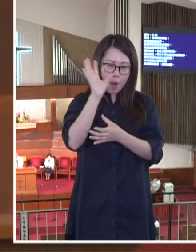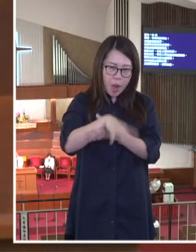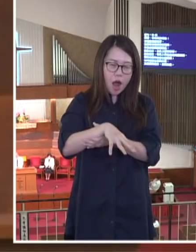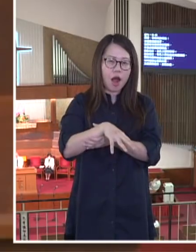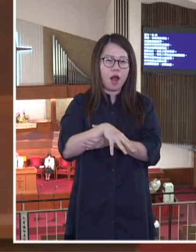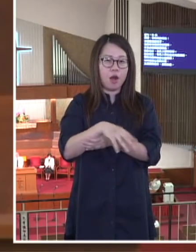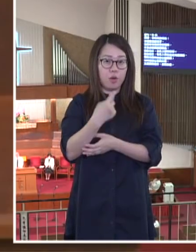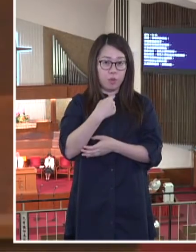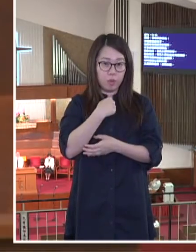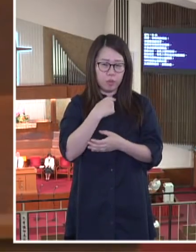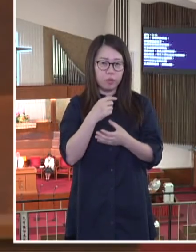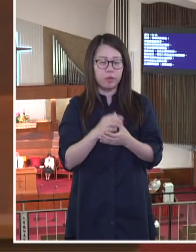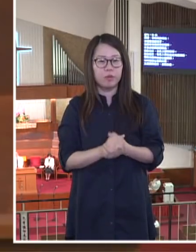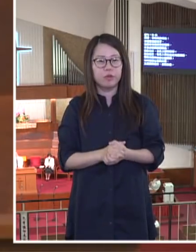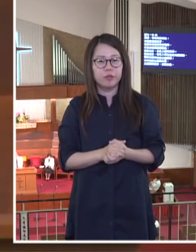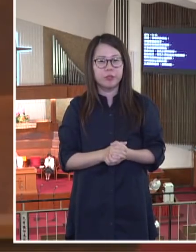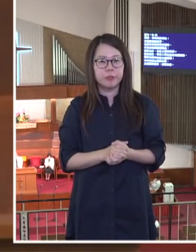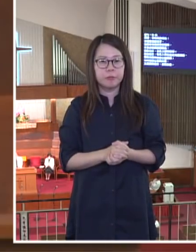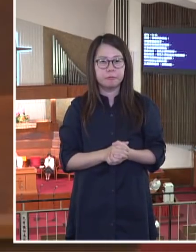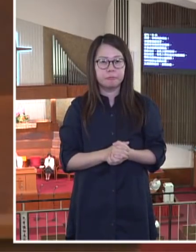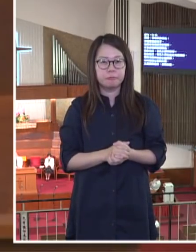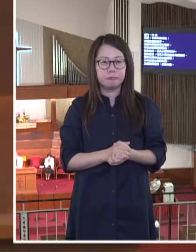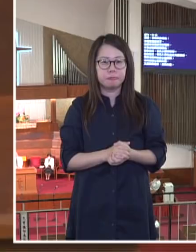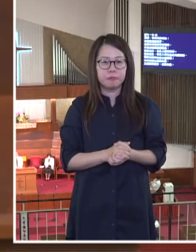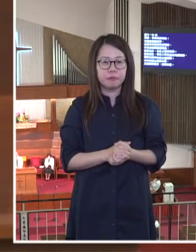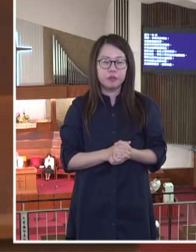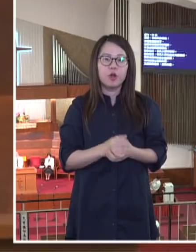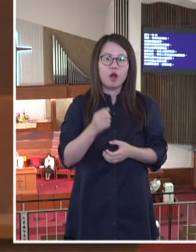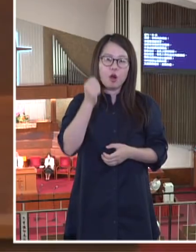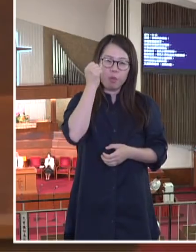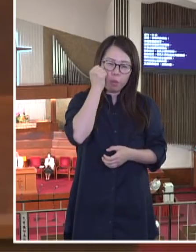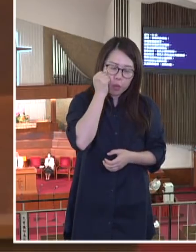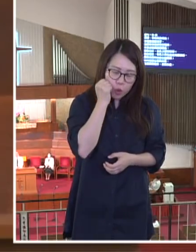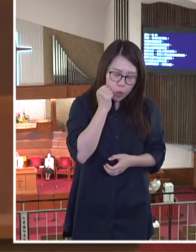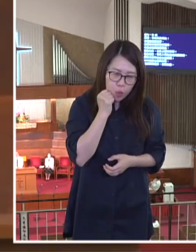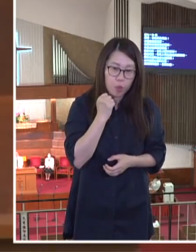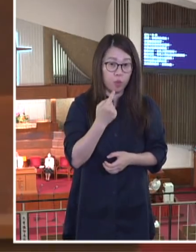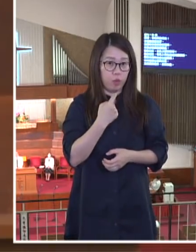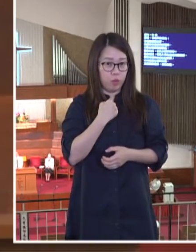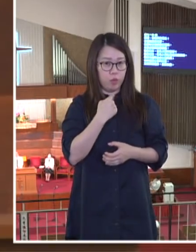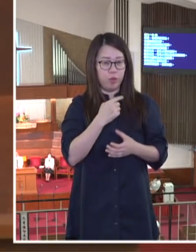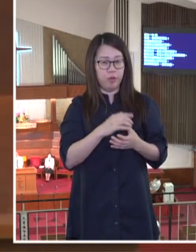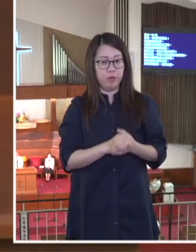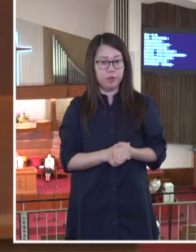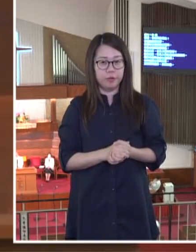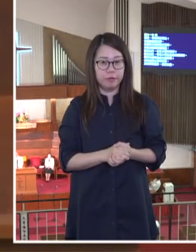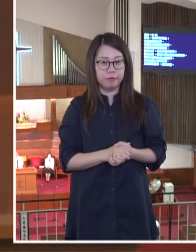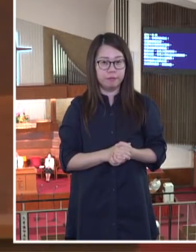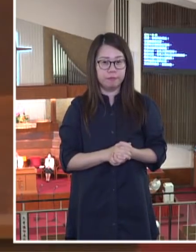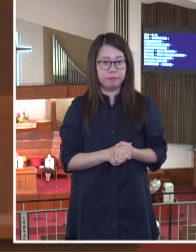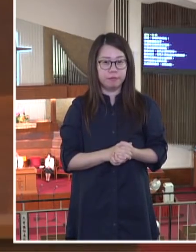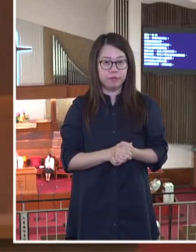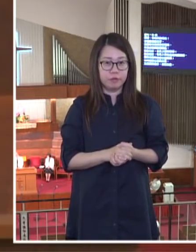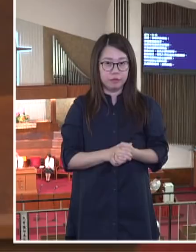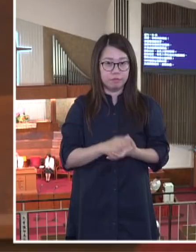像人的年纪会渐长，但我很深信神是我们心